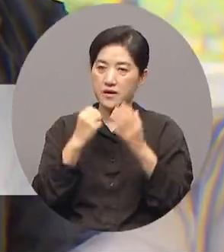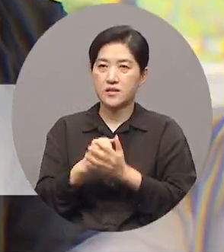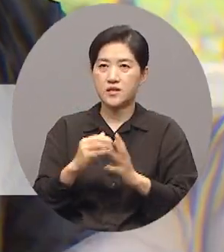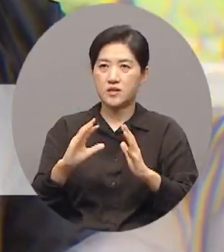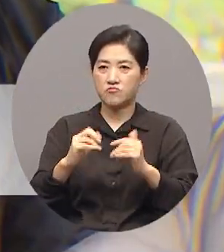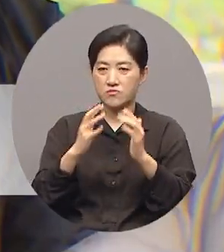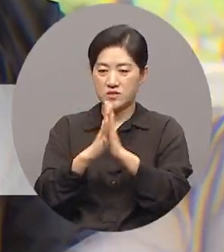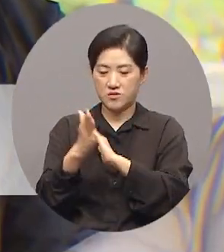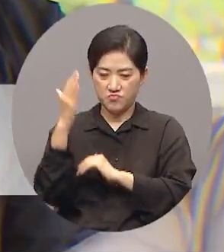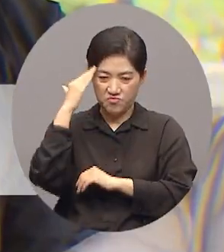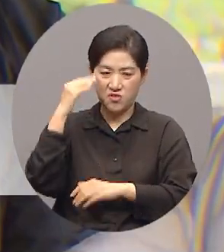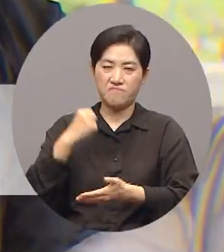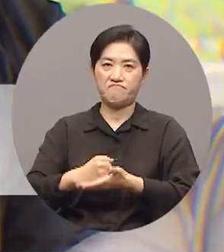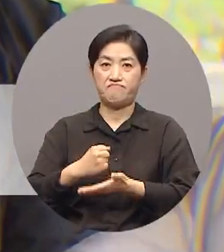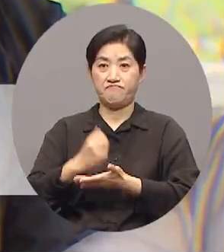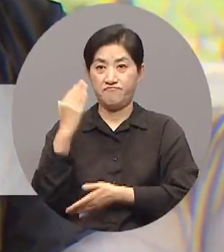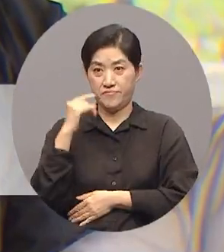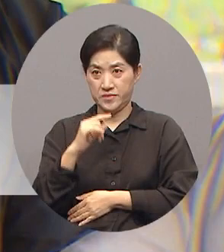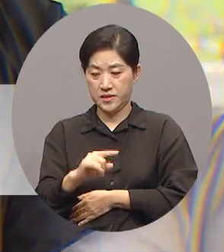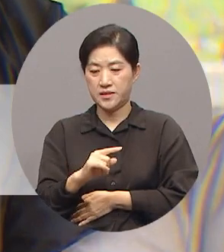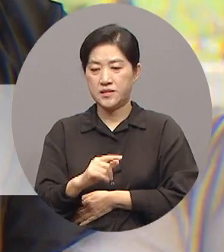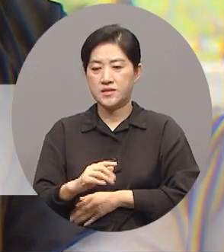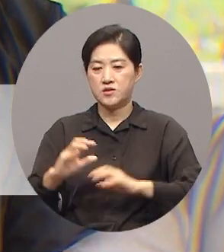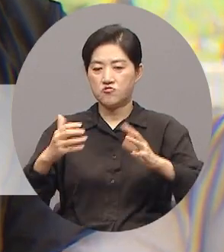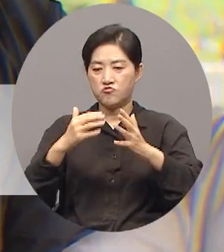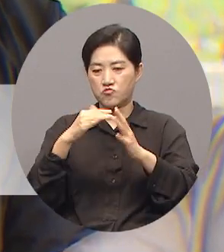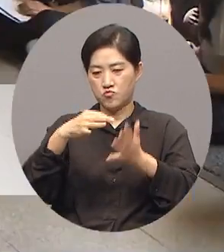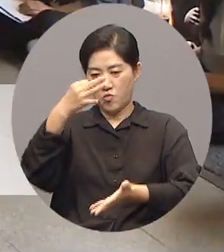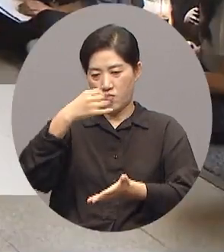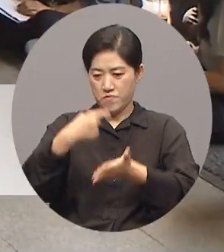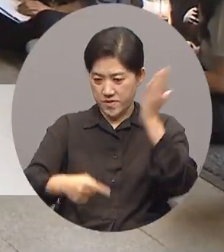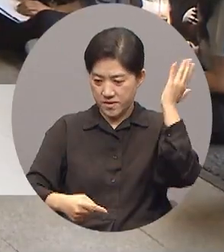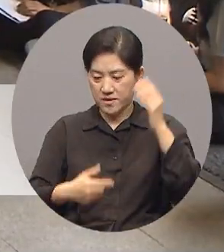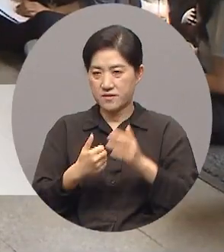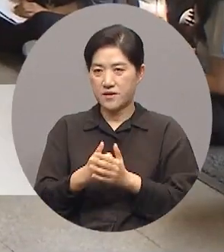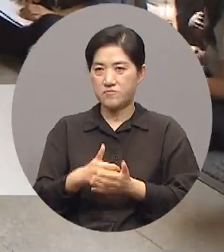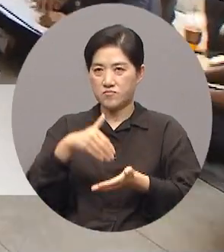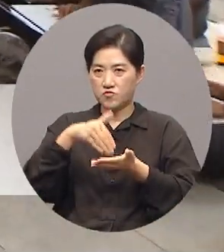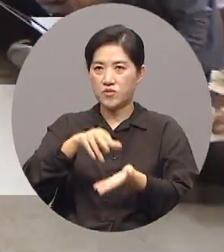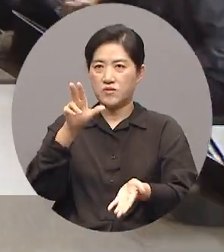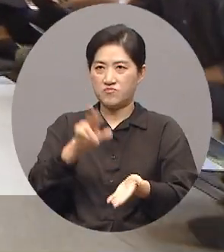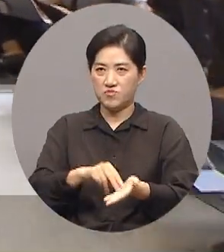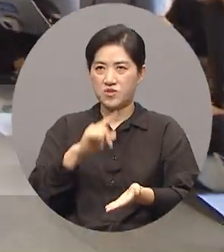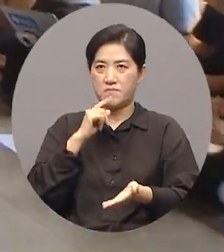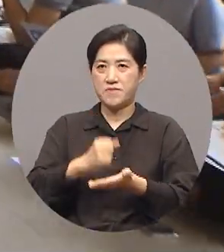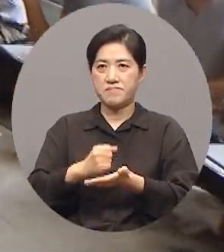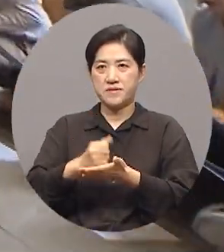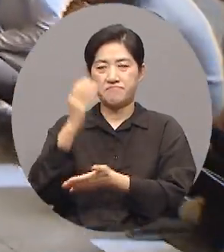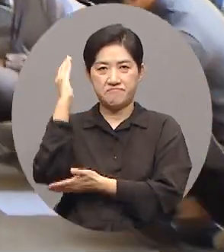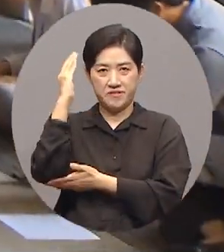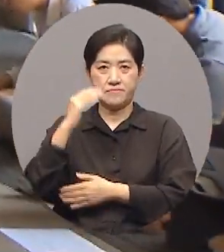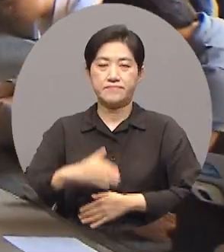국기 물란 사건이라며 명백한 국고 손실에 해당해 사안이 중대하다고 말했습니다 니다